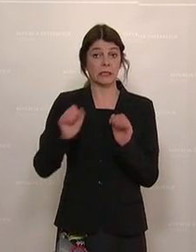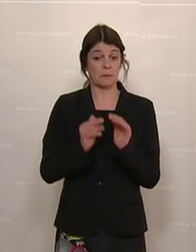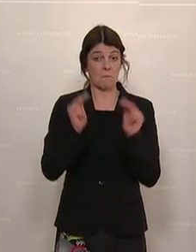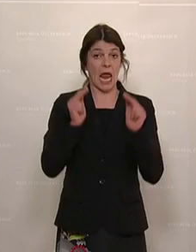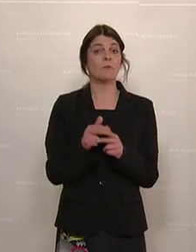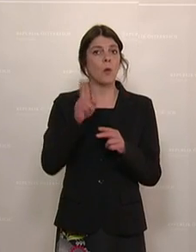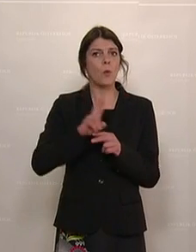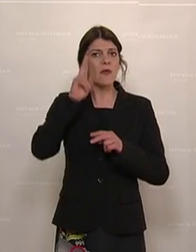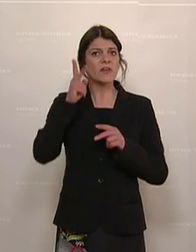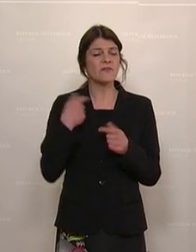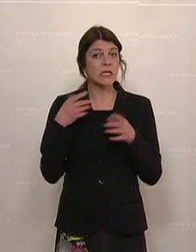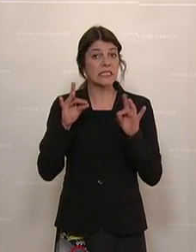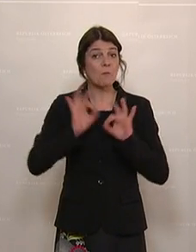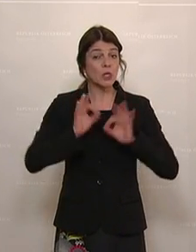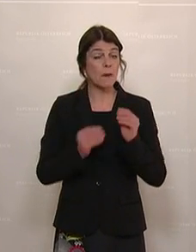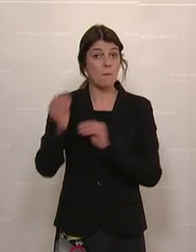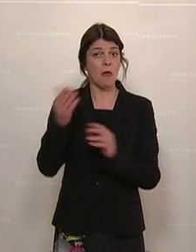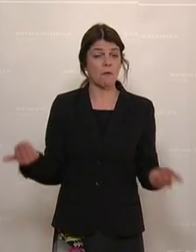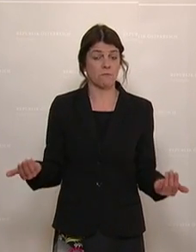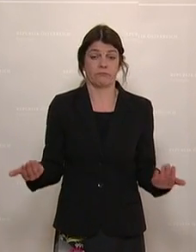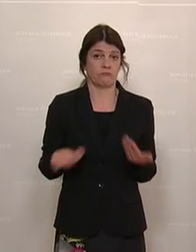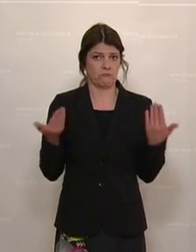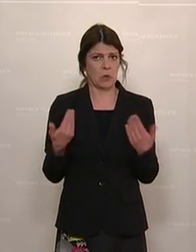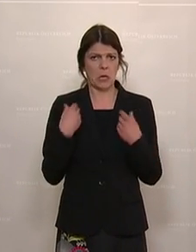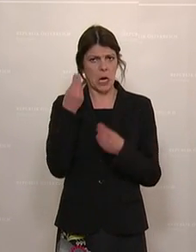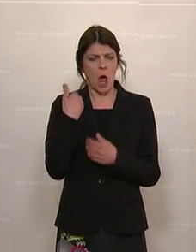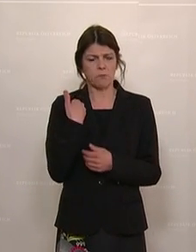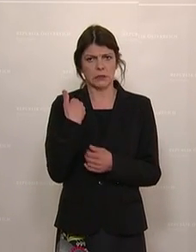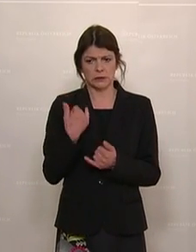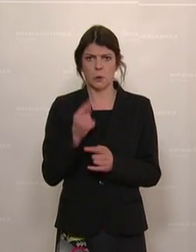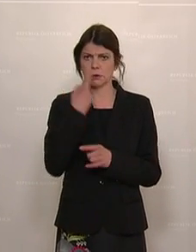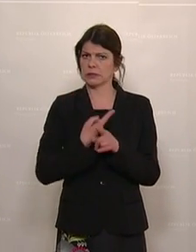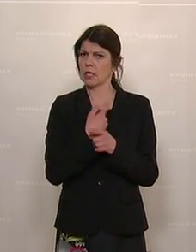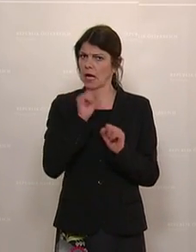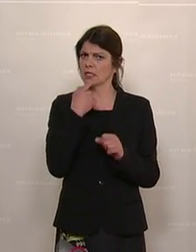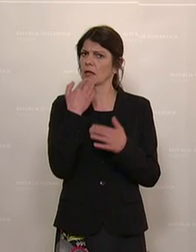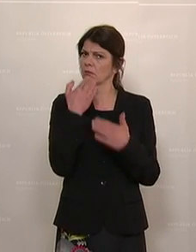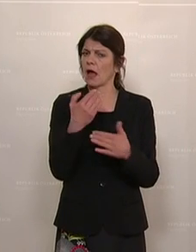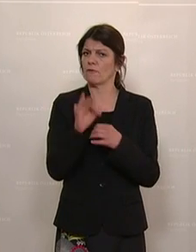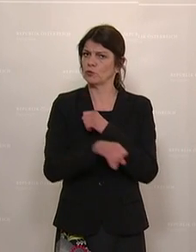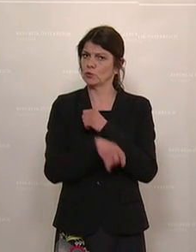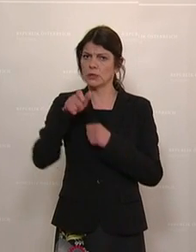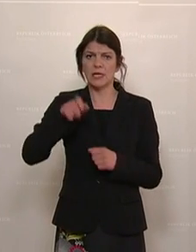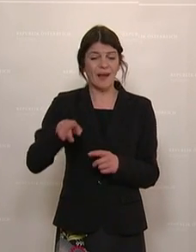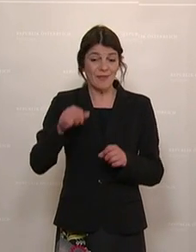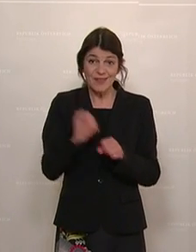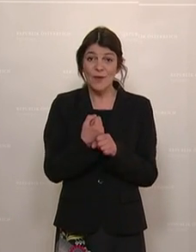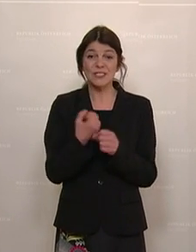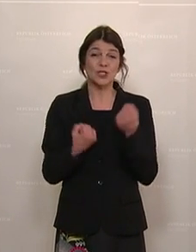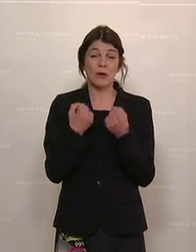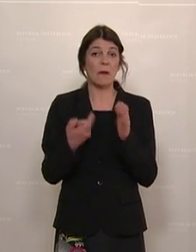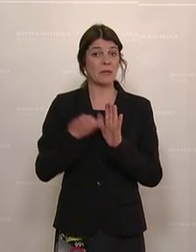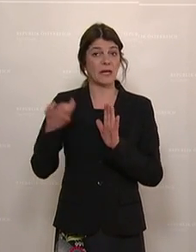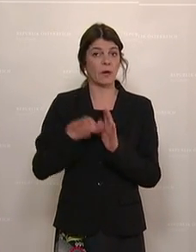gestiegen, an der Uni Wien sogar um 10%. Also ich glaube, es ist wirklich auch an der Zeit, Danke zu sagen an die Studierenden, die trotz der schwierigen